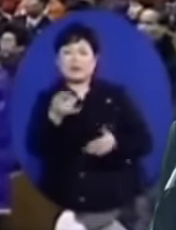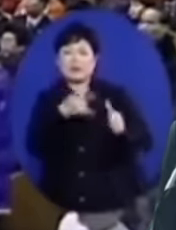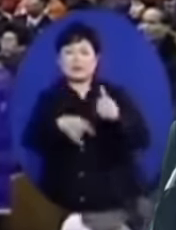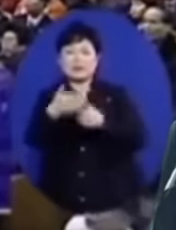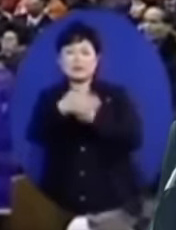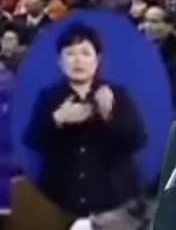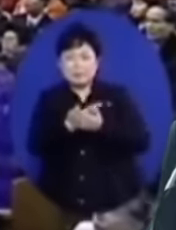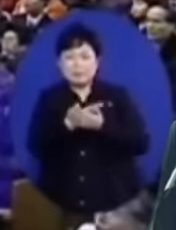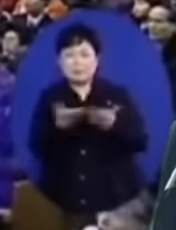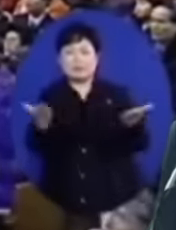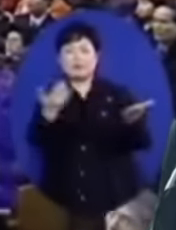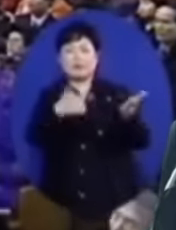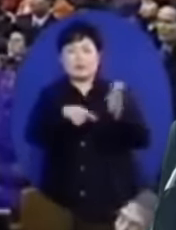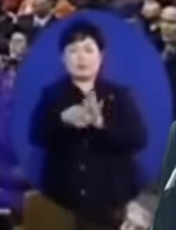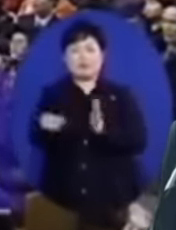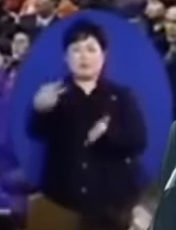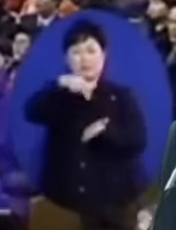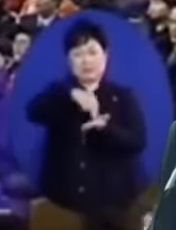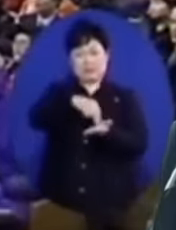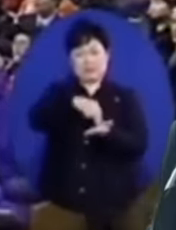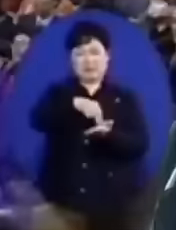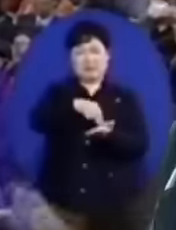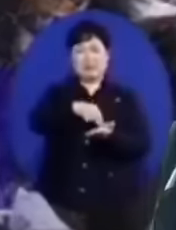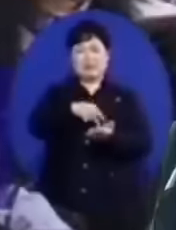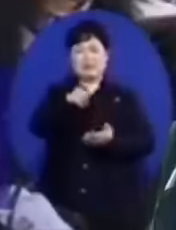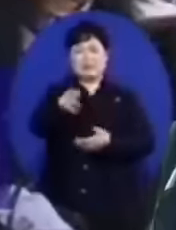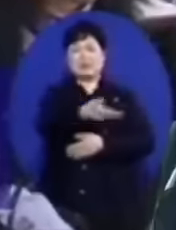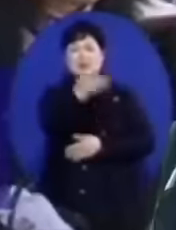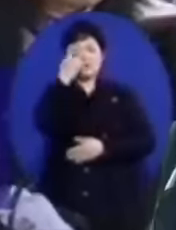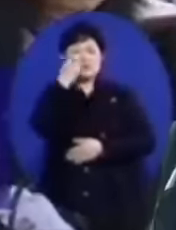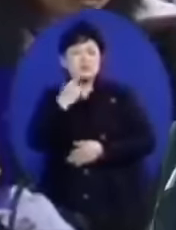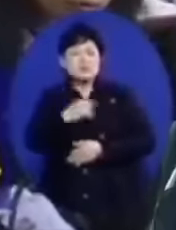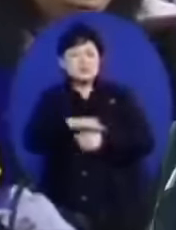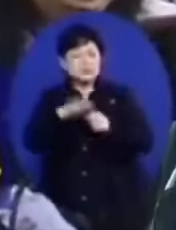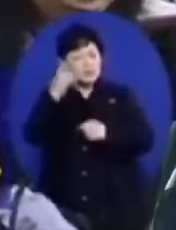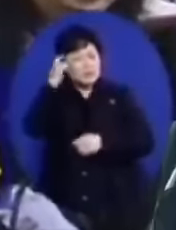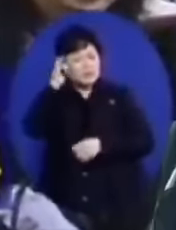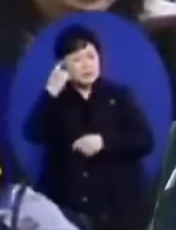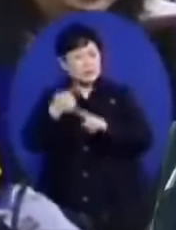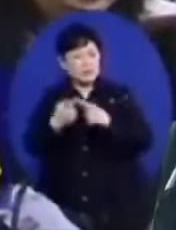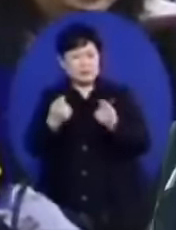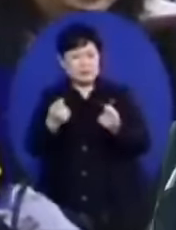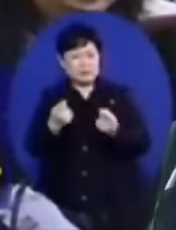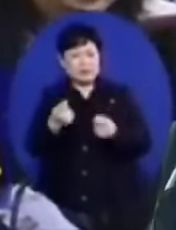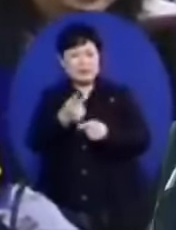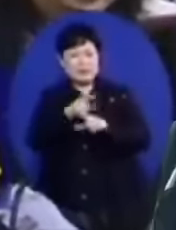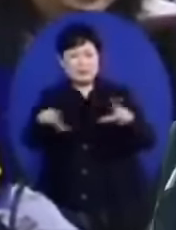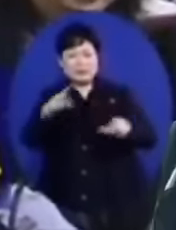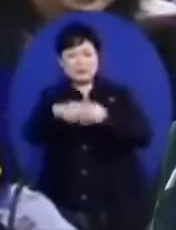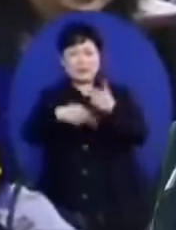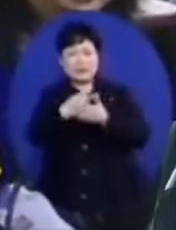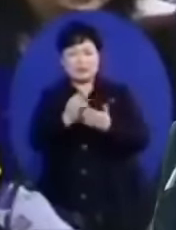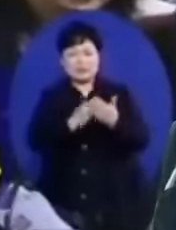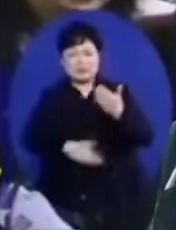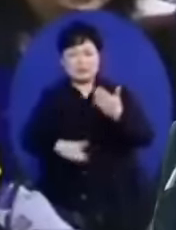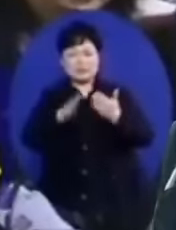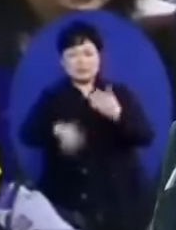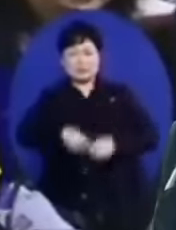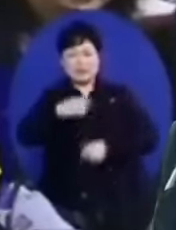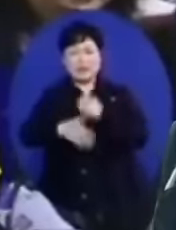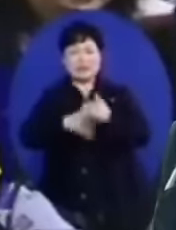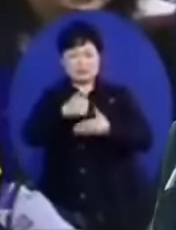은혜를 베풀려 하심이요 일어나시리니 이는 너희를 긍휼히 여기려 하심이라. 대저 야훼는 증여의